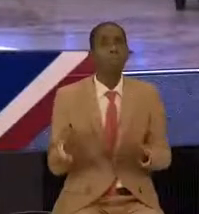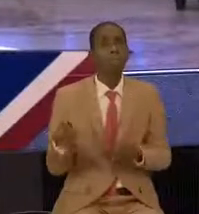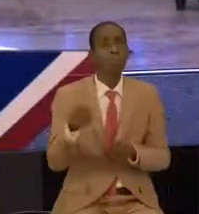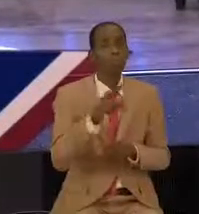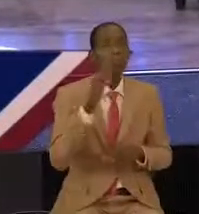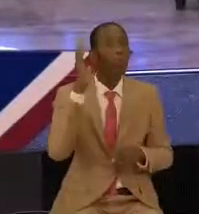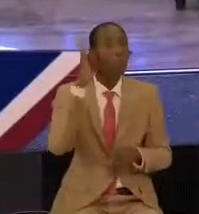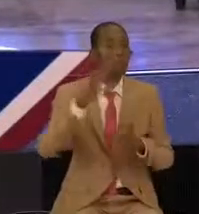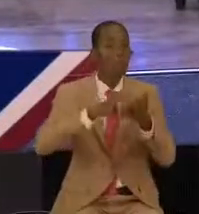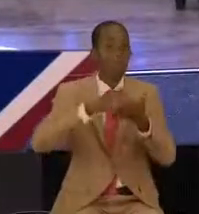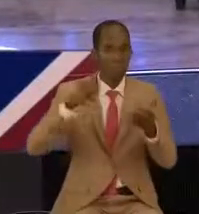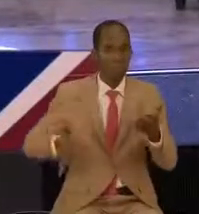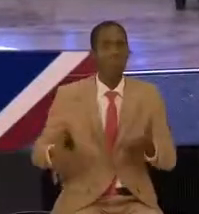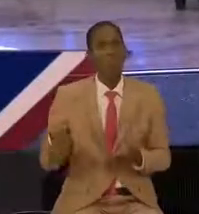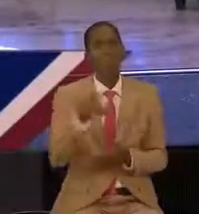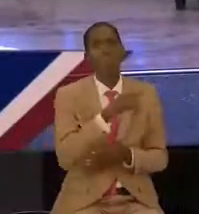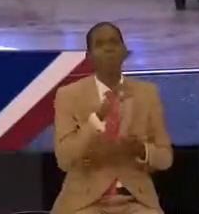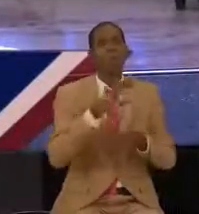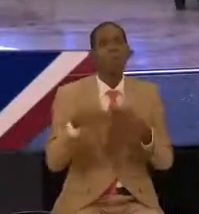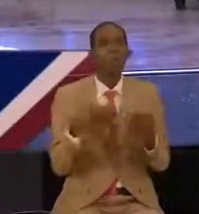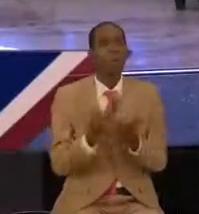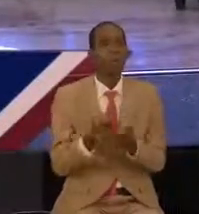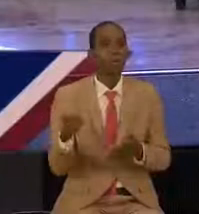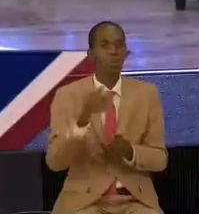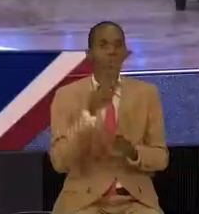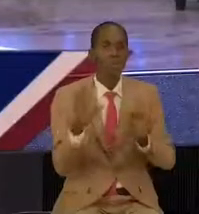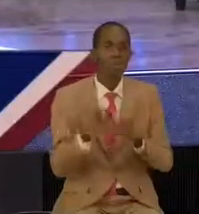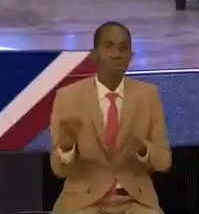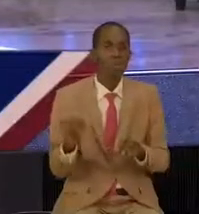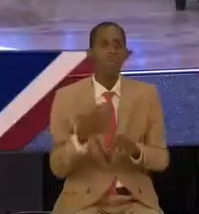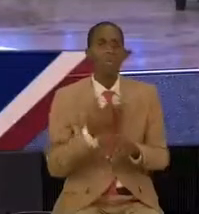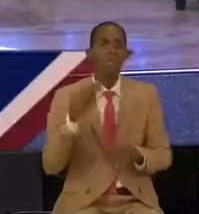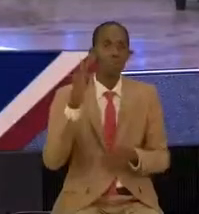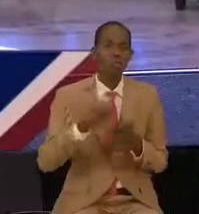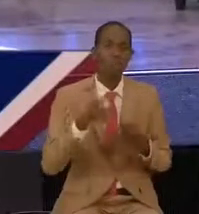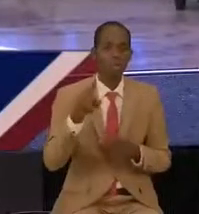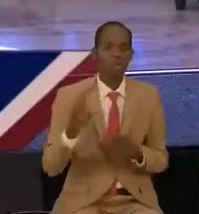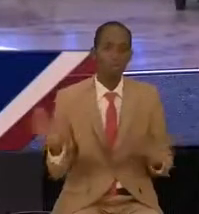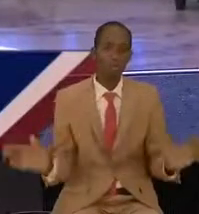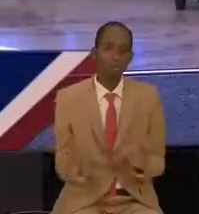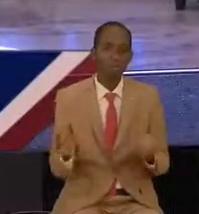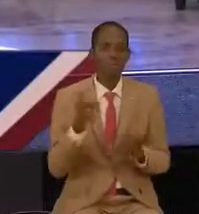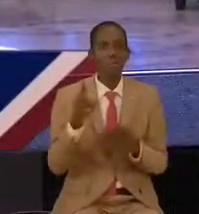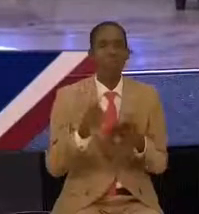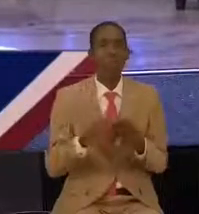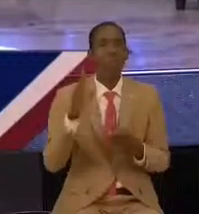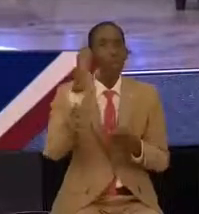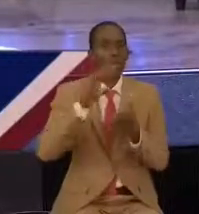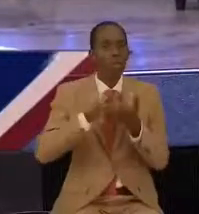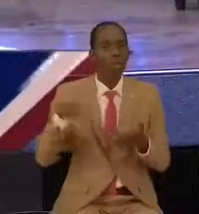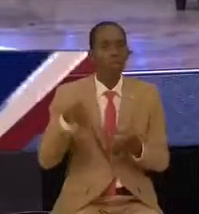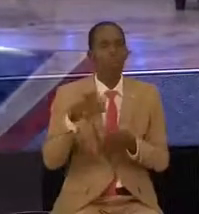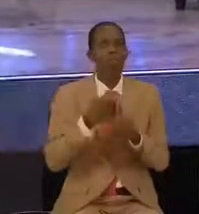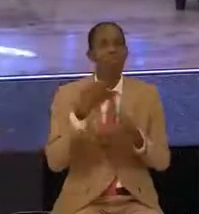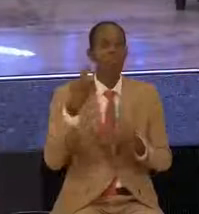vous n'est pas pur. Mais ils veulent vous détacher de nous. Tout ce qu'ils vous font, c'est de vous